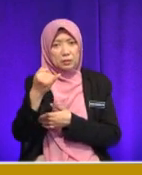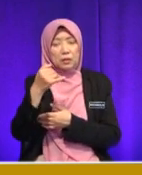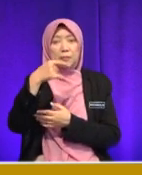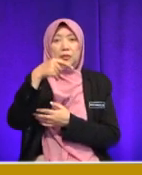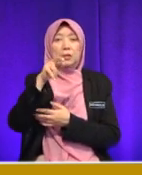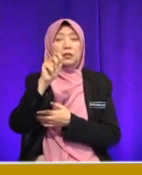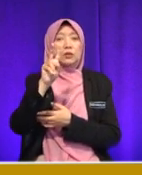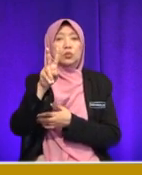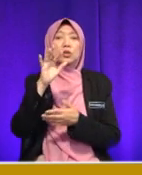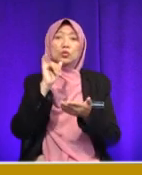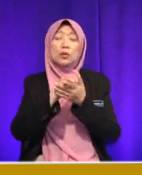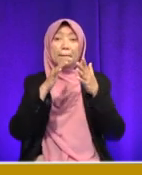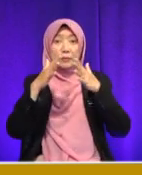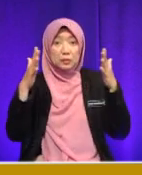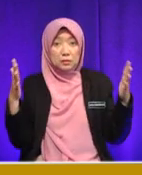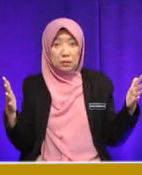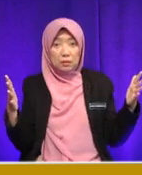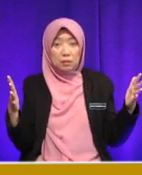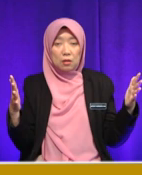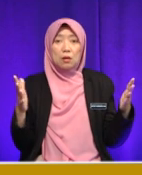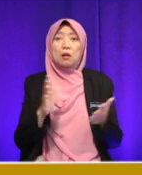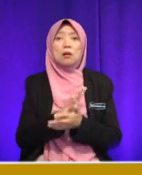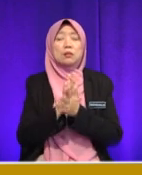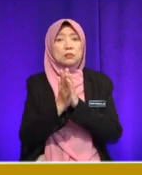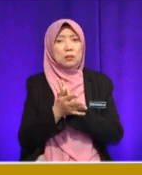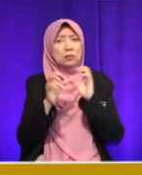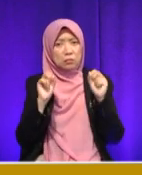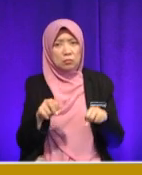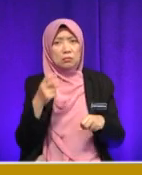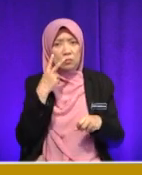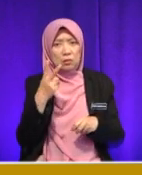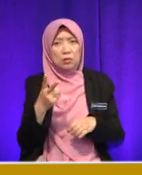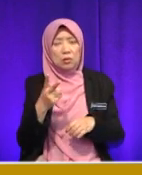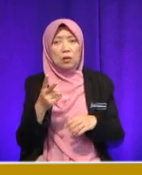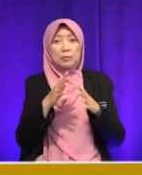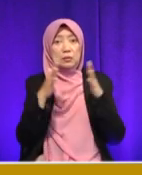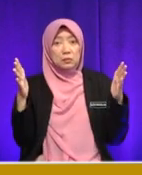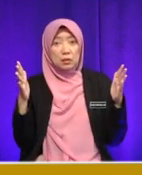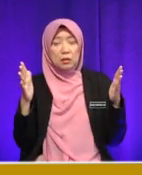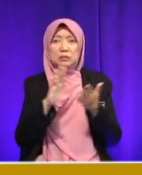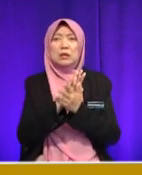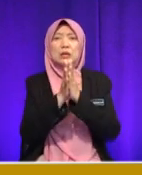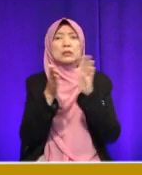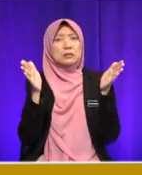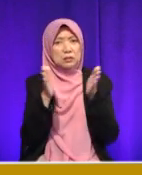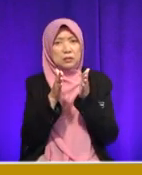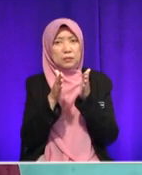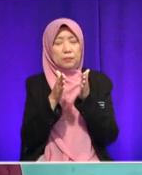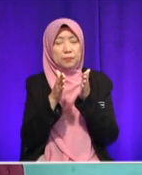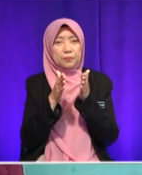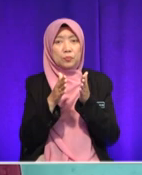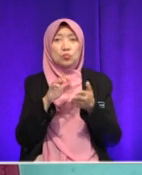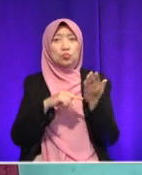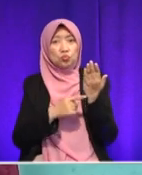PRTU ni adalah sebenarnya yang besar ni. Baik. Jadi kita boleh lihat besar jadi kecil. Dari besar dia